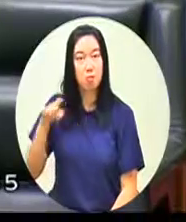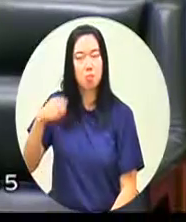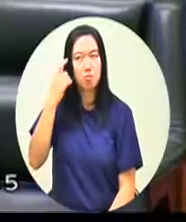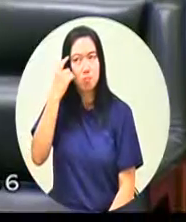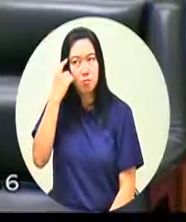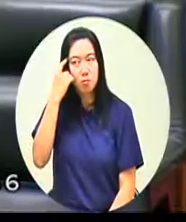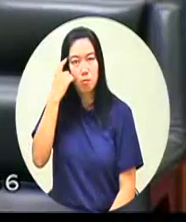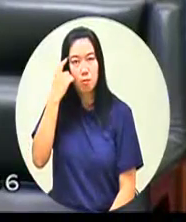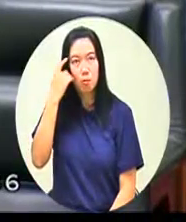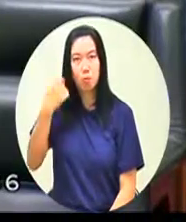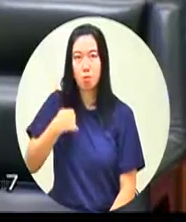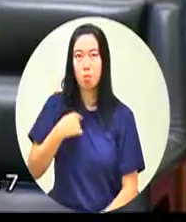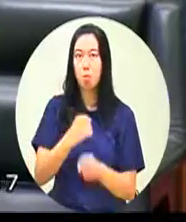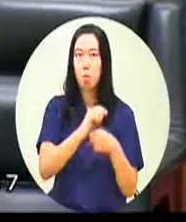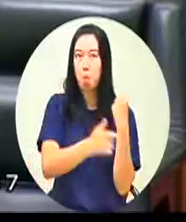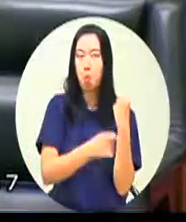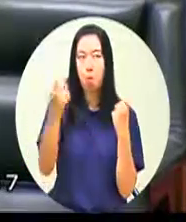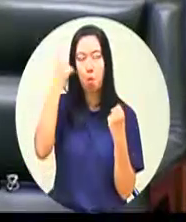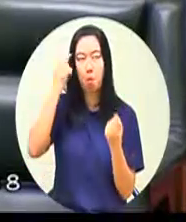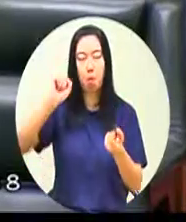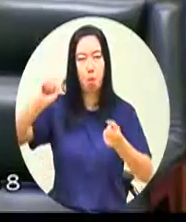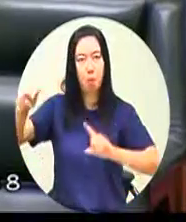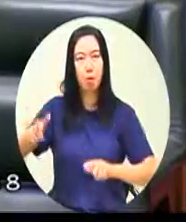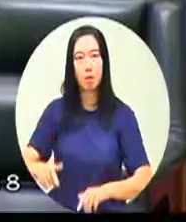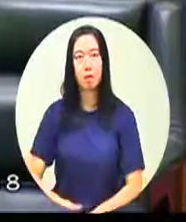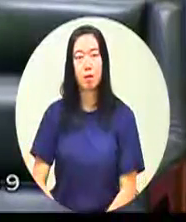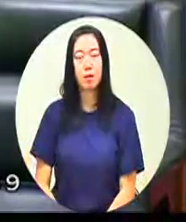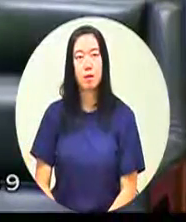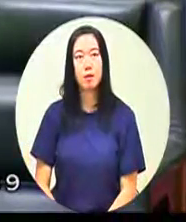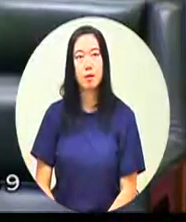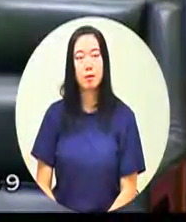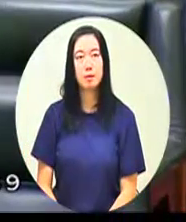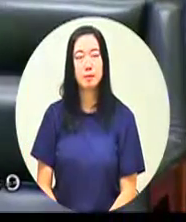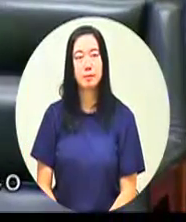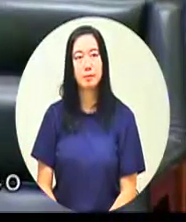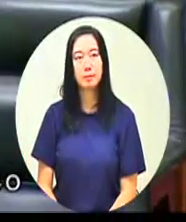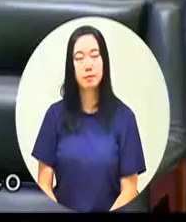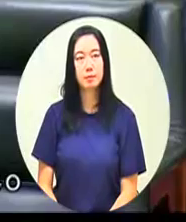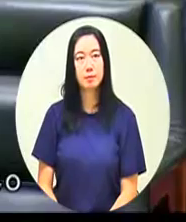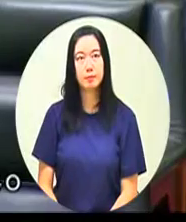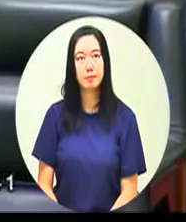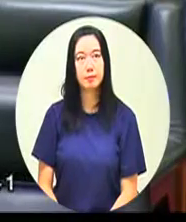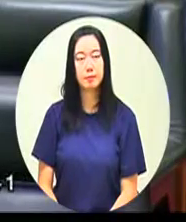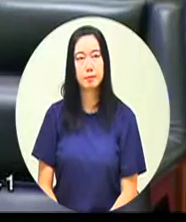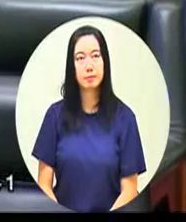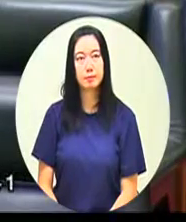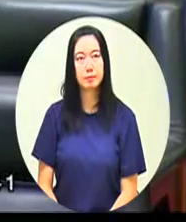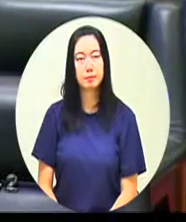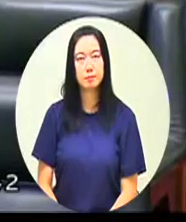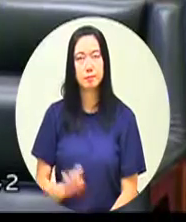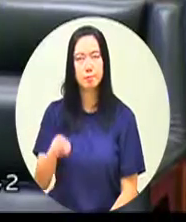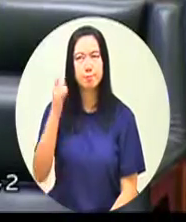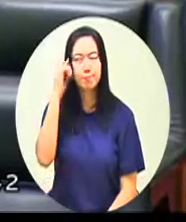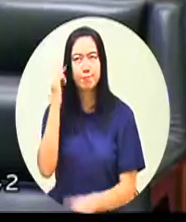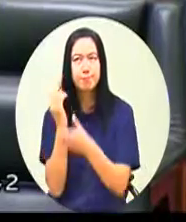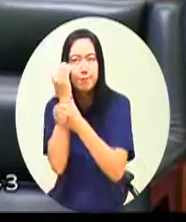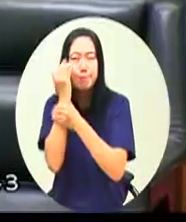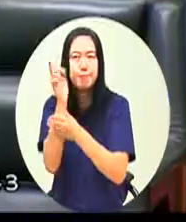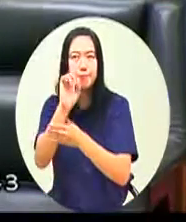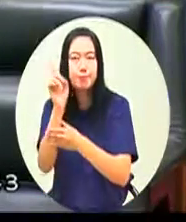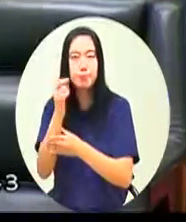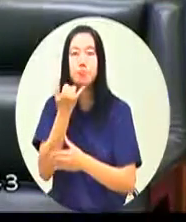法跟我们的做法有点落差嘛，可能有点落差，是不是用哪一种方法来去跟这